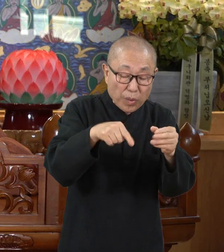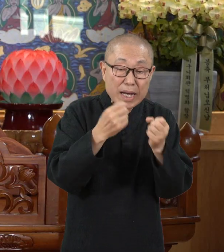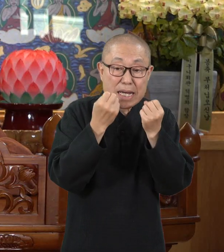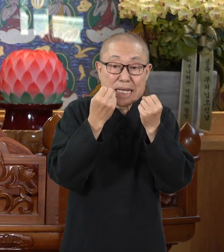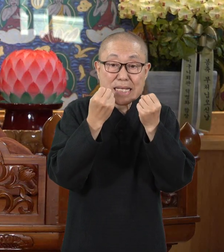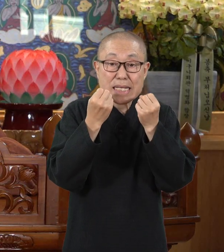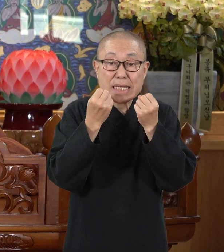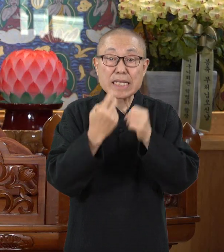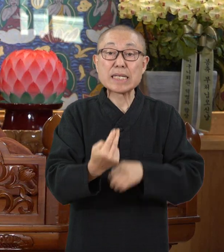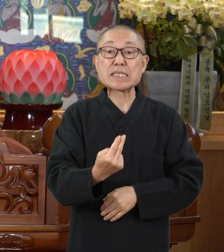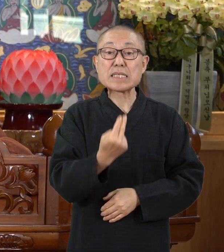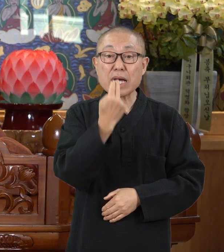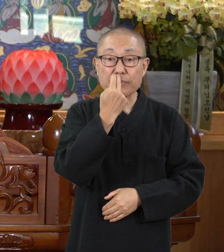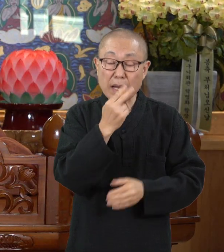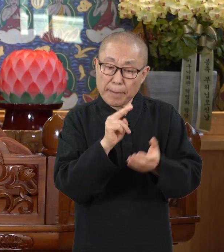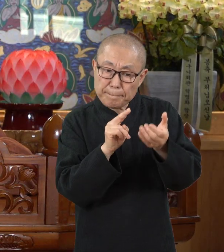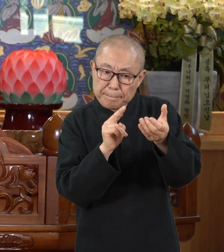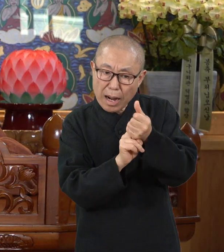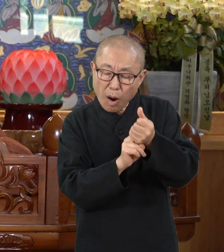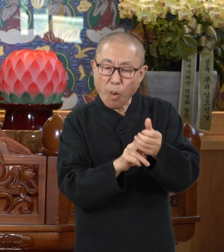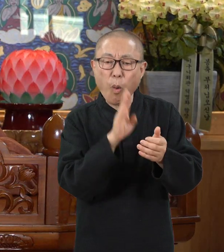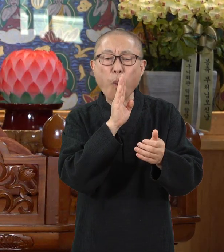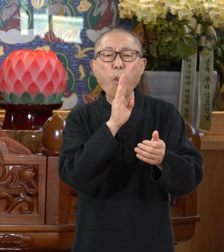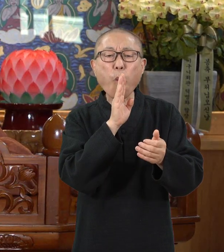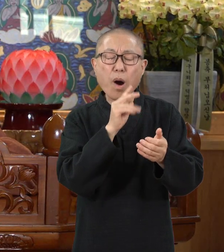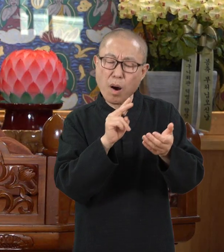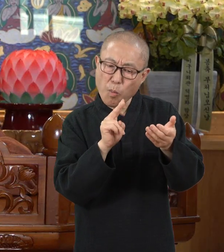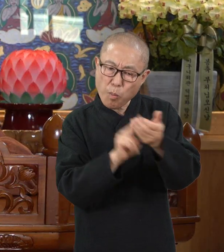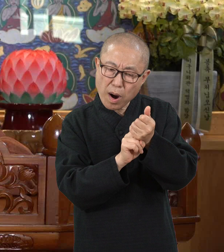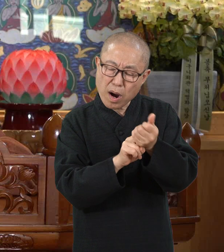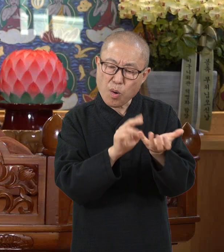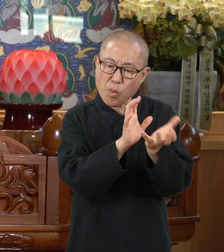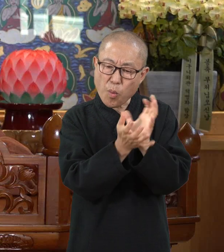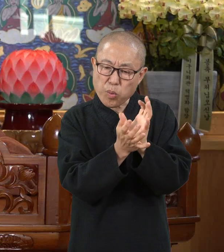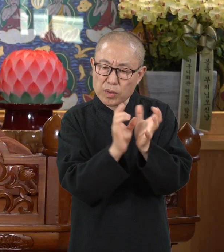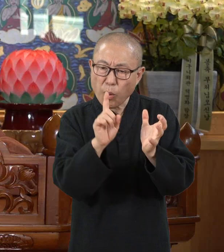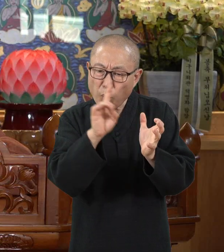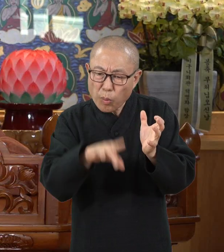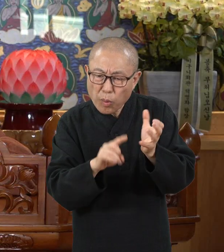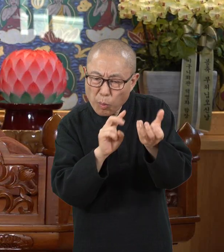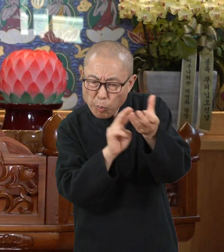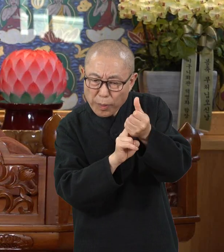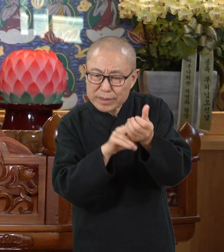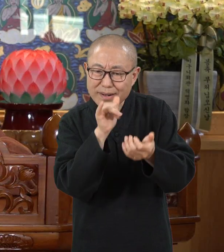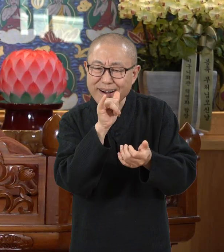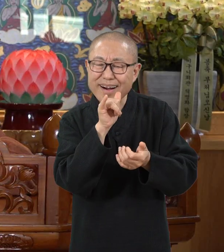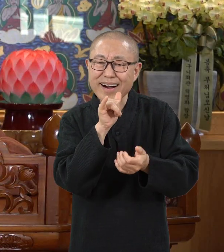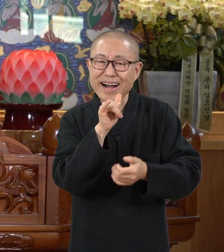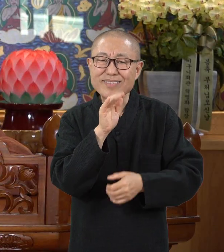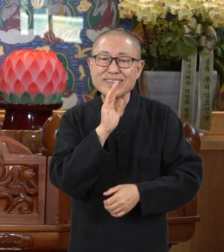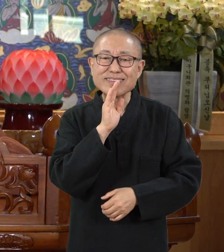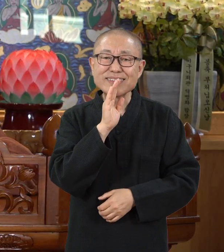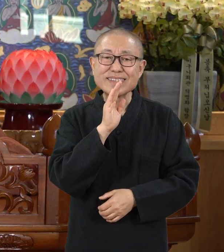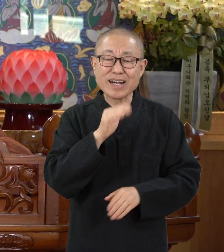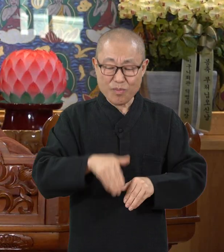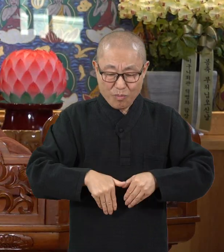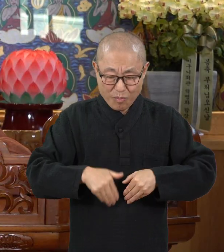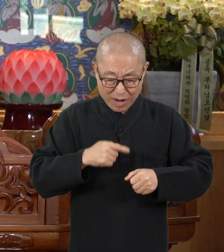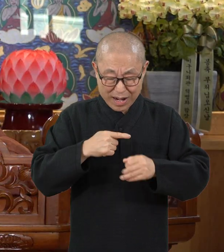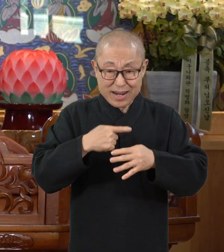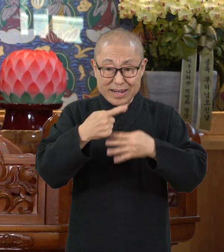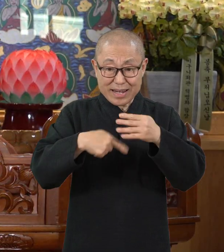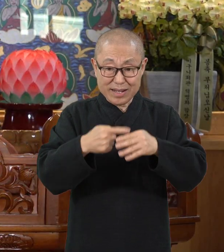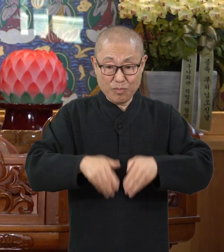생명의 어린 숨 고이 쉬고 있었나. 도대체 이 꽃의 기운이 어디 있었느냐 말이에요. 봄이 온 것도